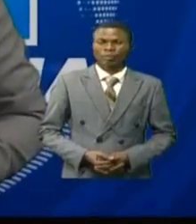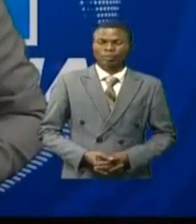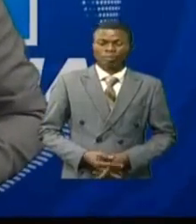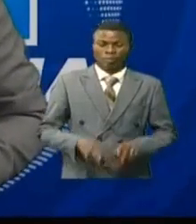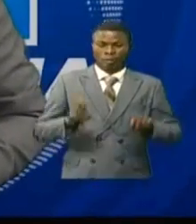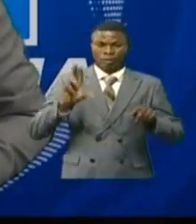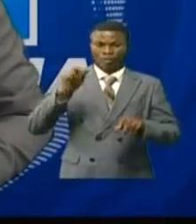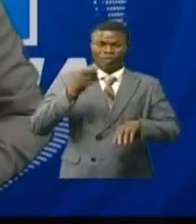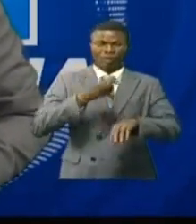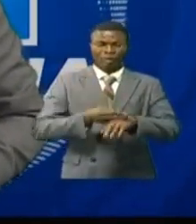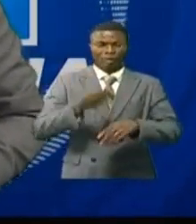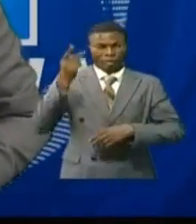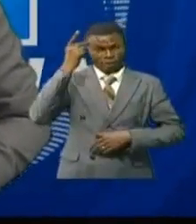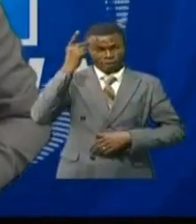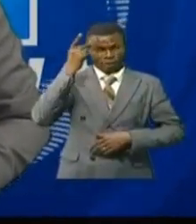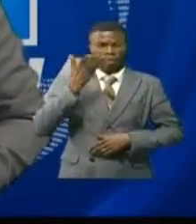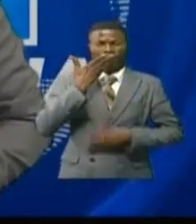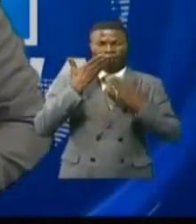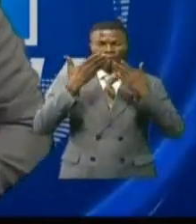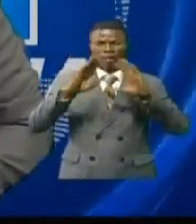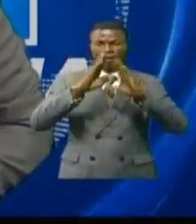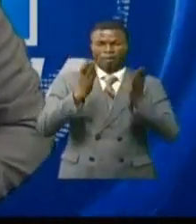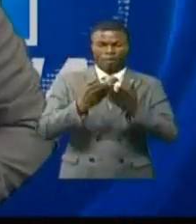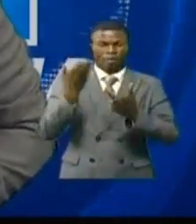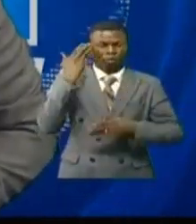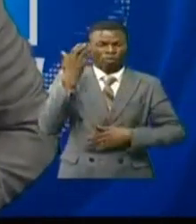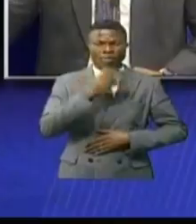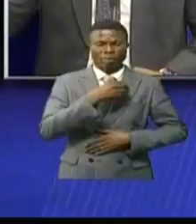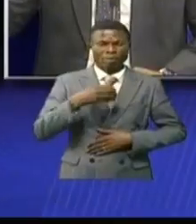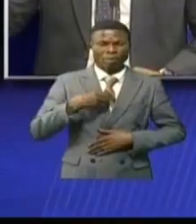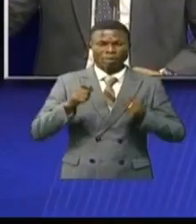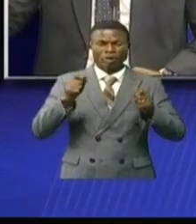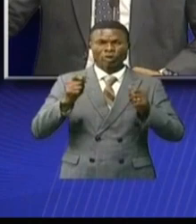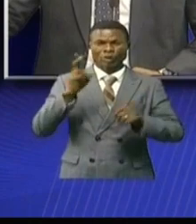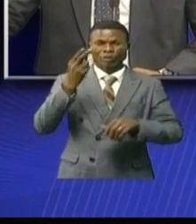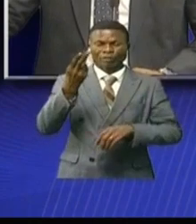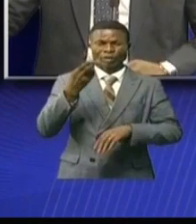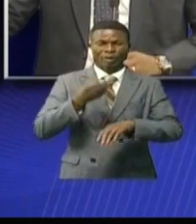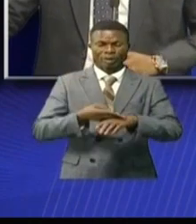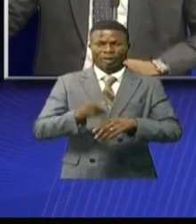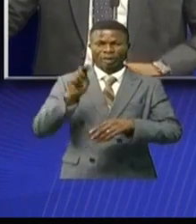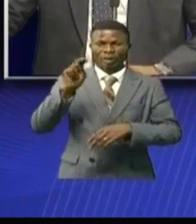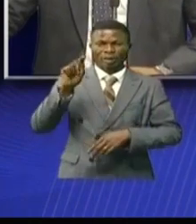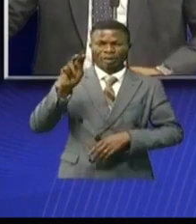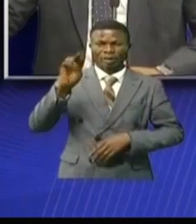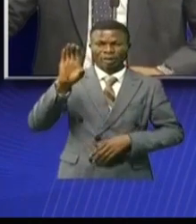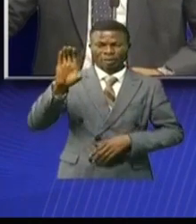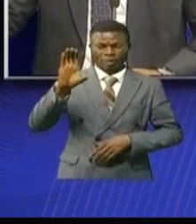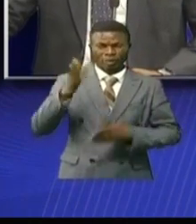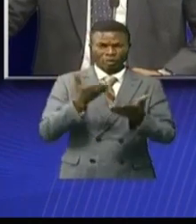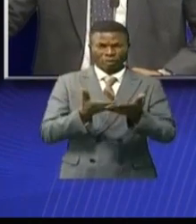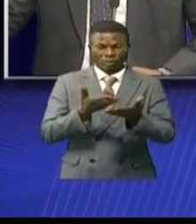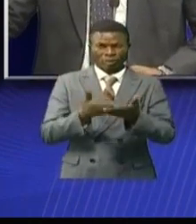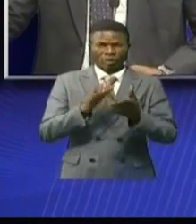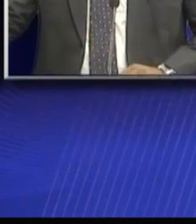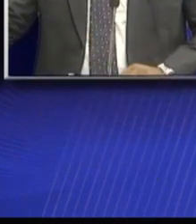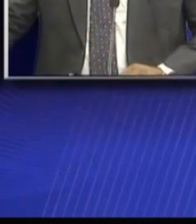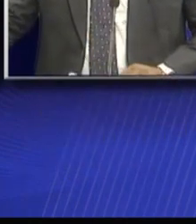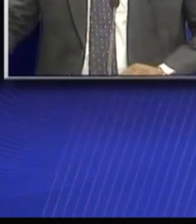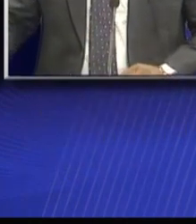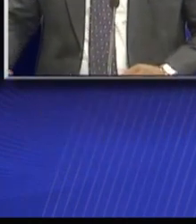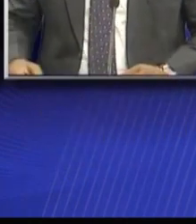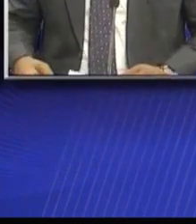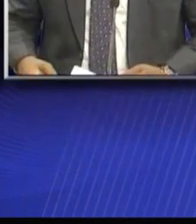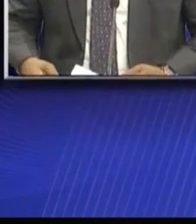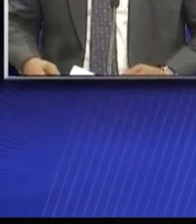Il est 20h à Kinshasa, bienvenue mesdames, messieurs à cette grande édition du journal sur les antennes de la chaîne nationale. Voici tout de suite l'ossature de